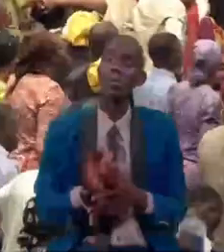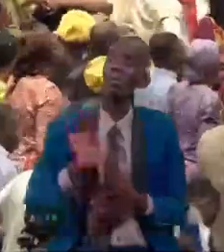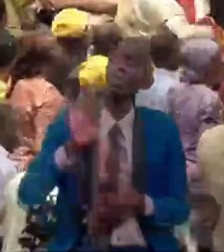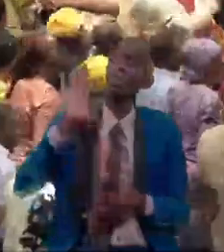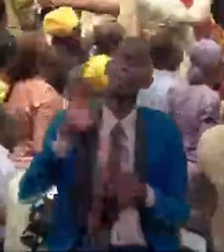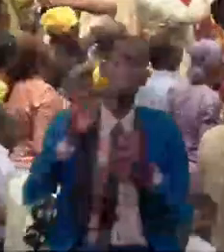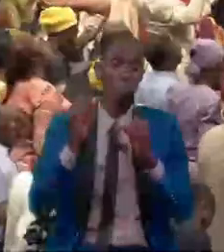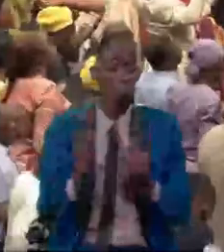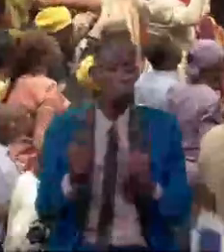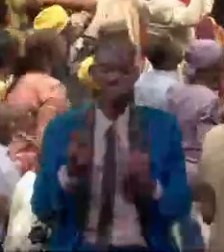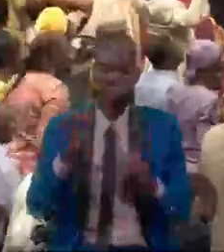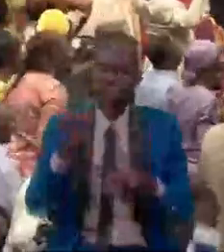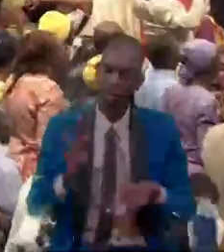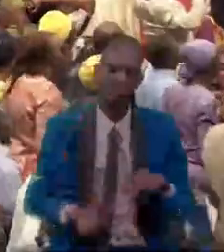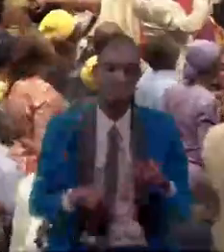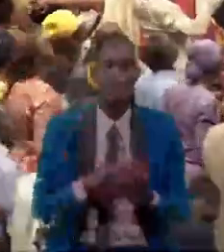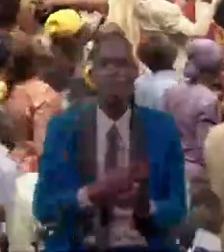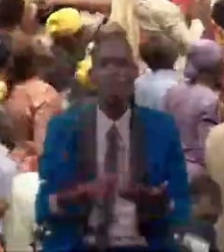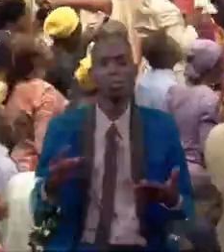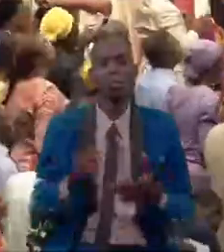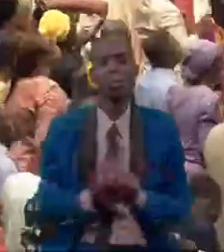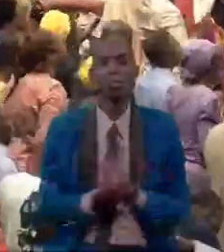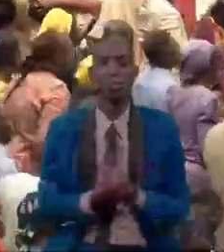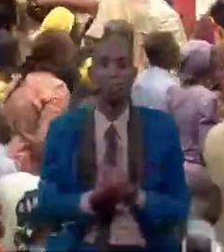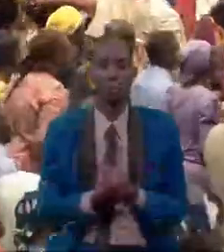Sa puissance ne peut jamais faillir.